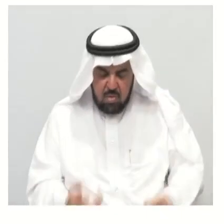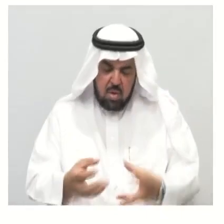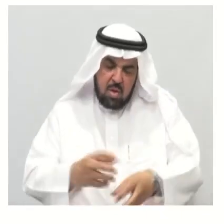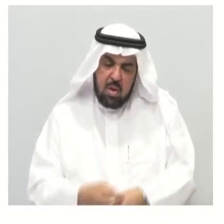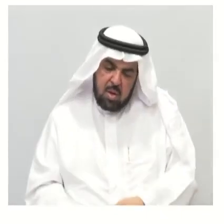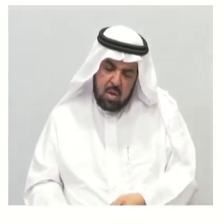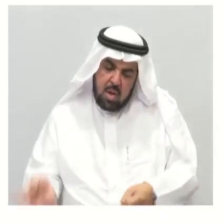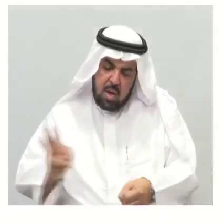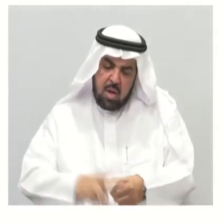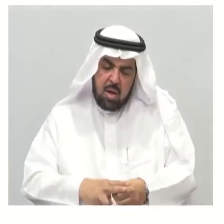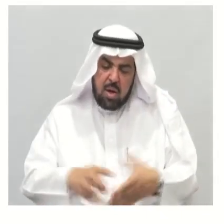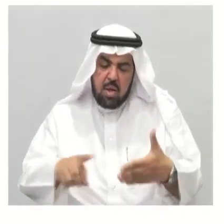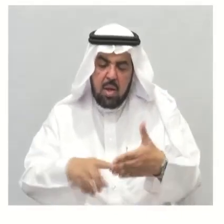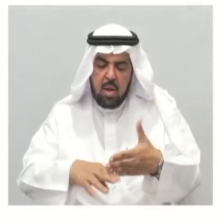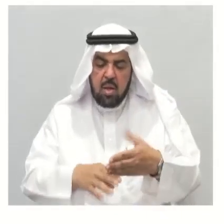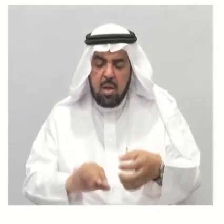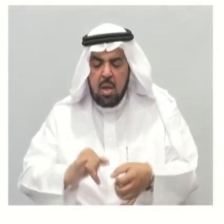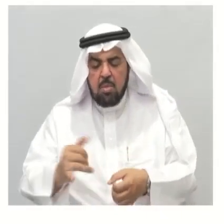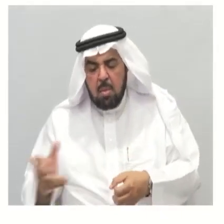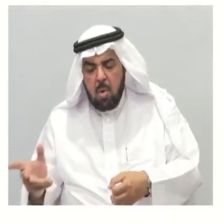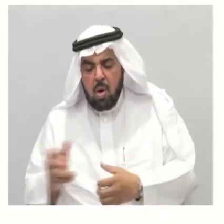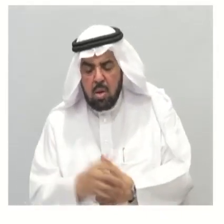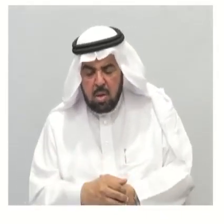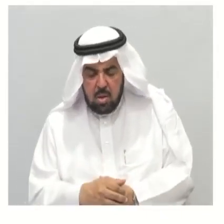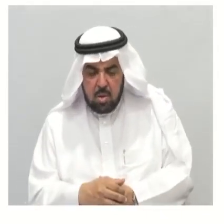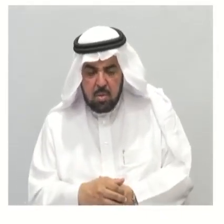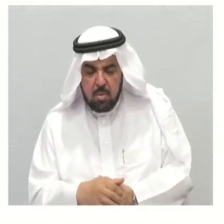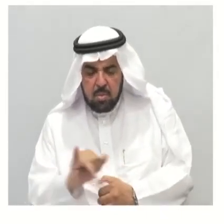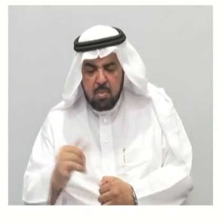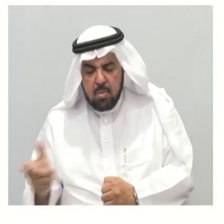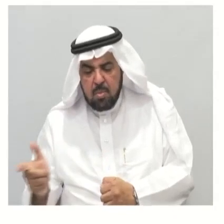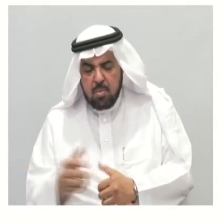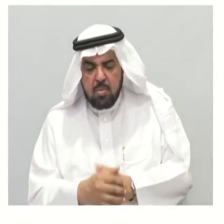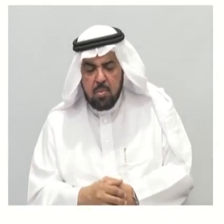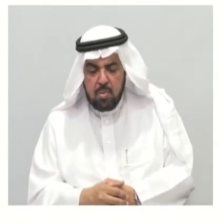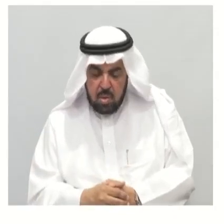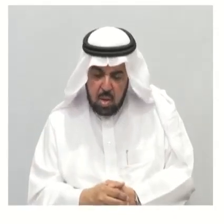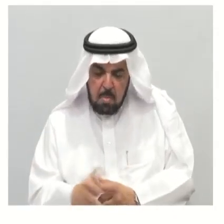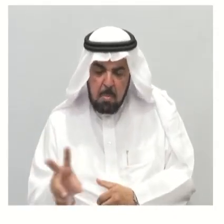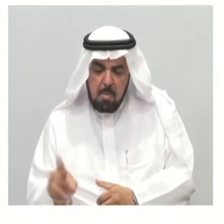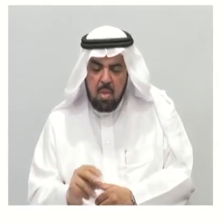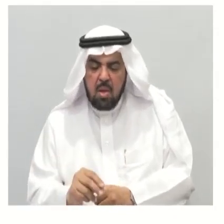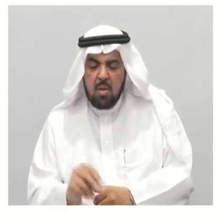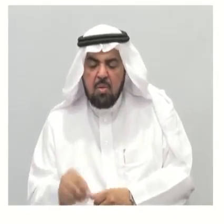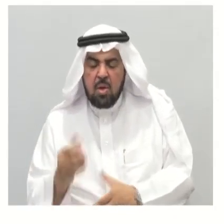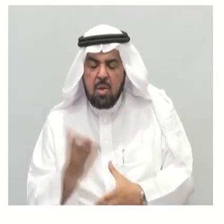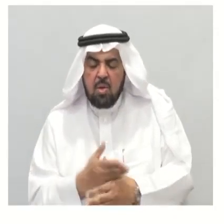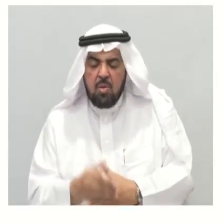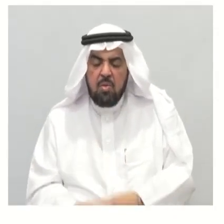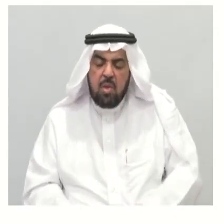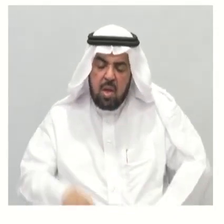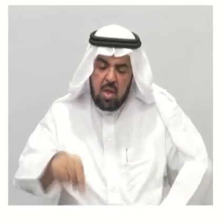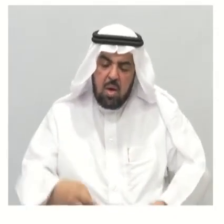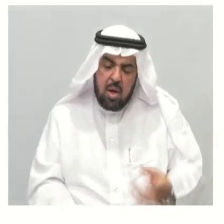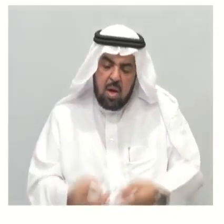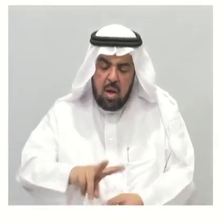هي إعادة ترتيب المواد، إعادة ترتيب المواد. هذا شبيه بما يحدث في أثناء